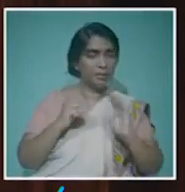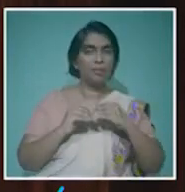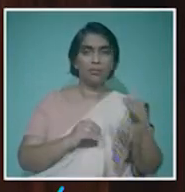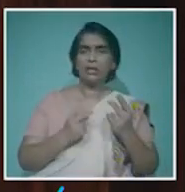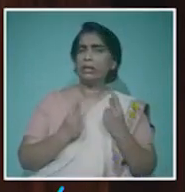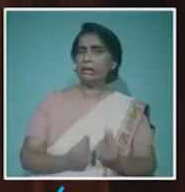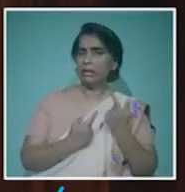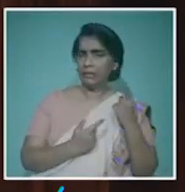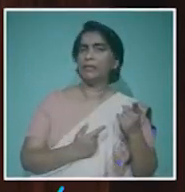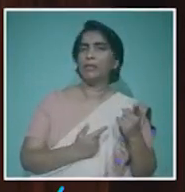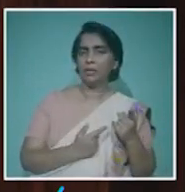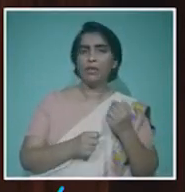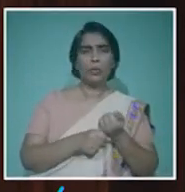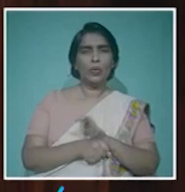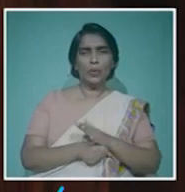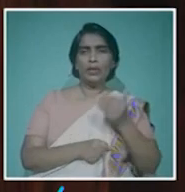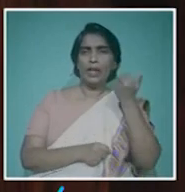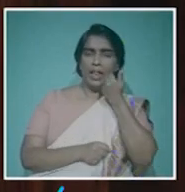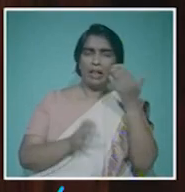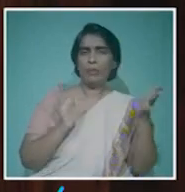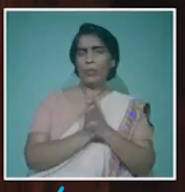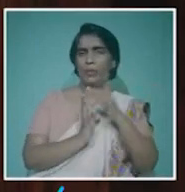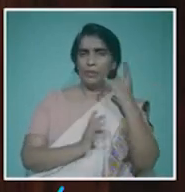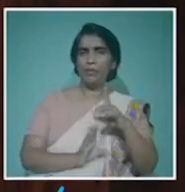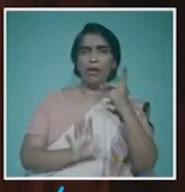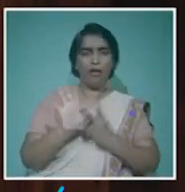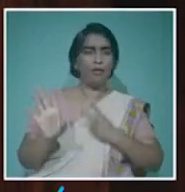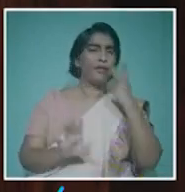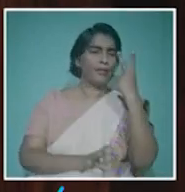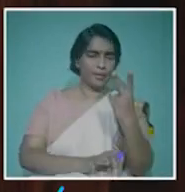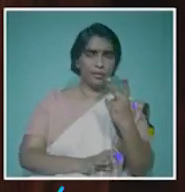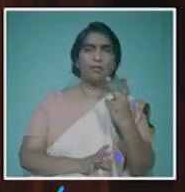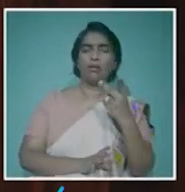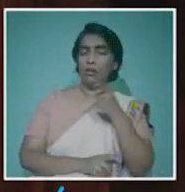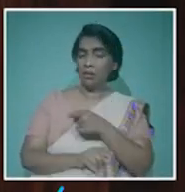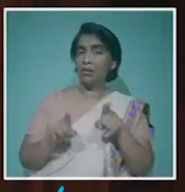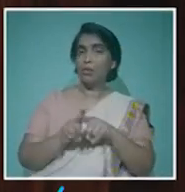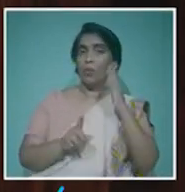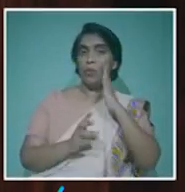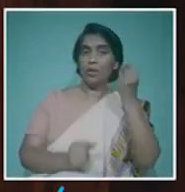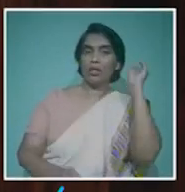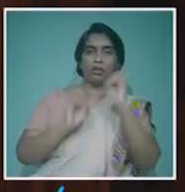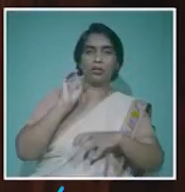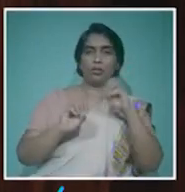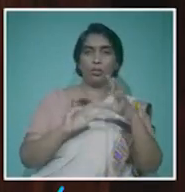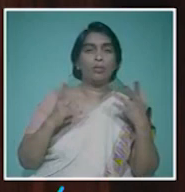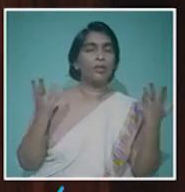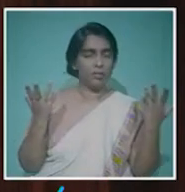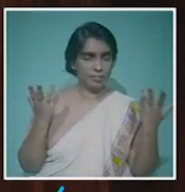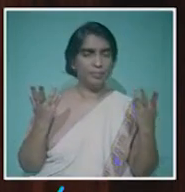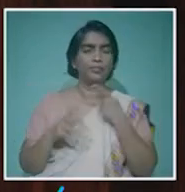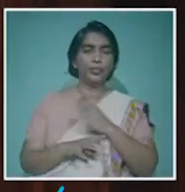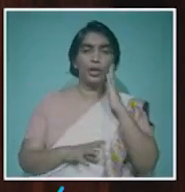ඉතාම ඉක්මනින් මේ කොරෝනා වසංගතය ආපු නිසා වසර දෙකක් අපිට ඒ විදේශ විනිමය ලැබුණේ නැහැ. ඒ